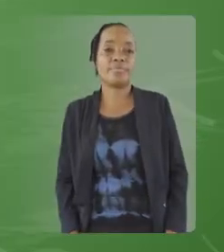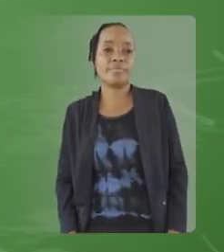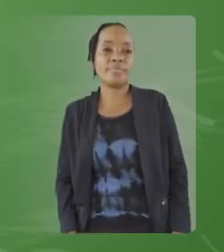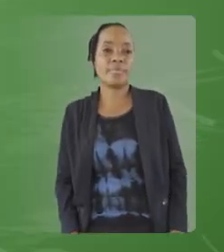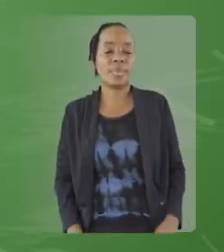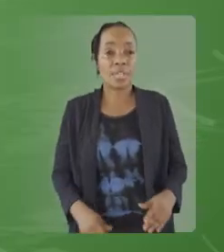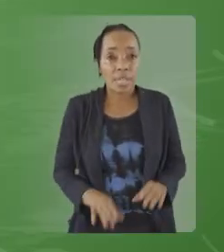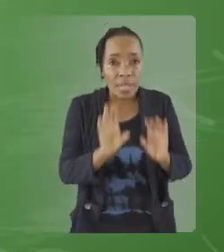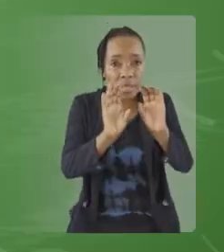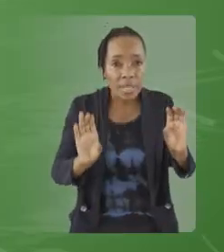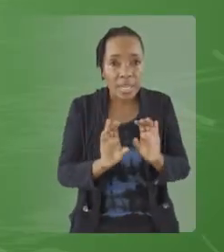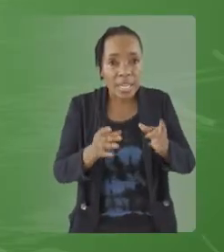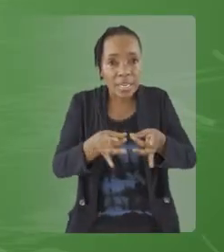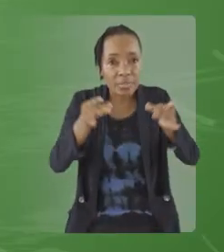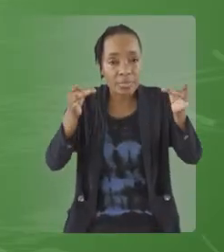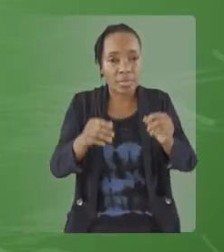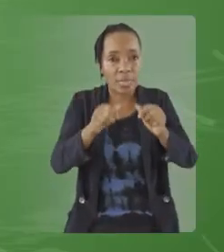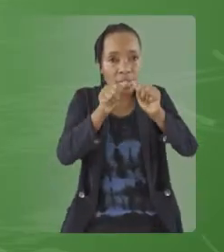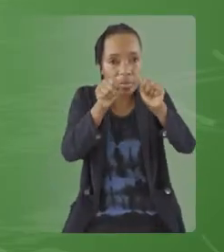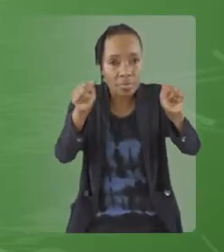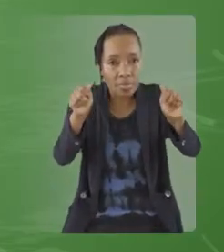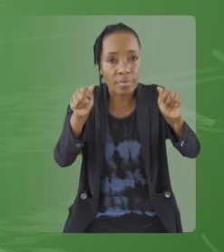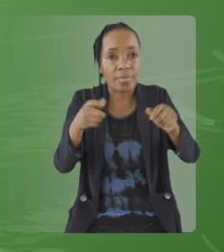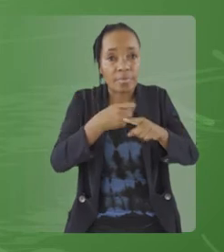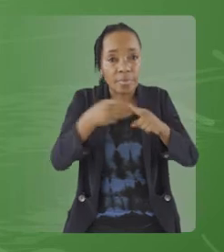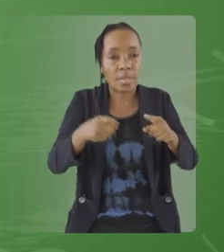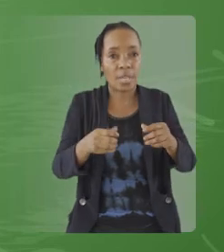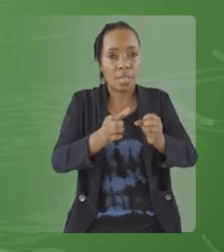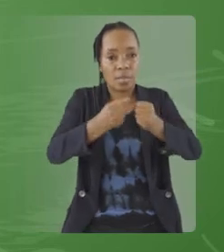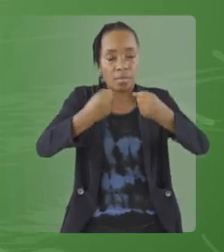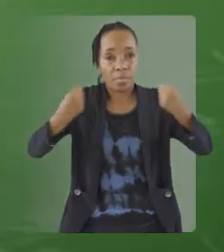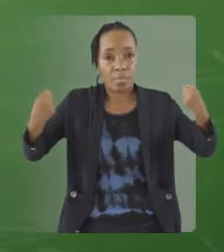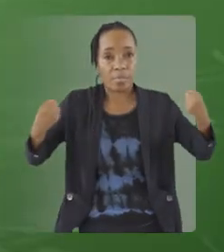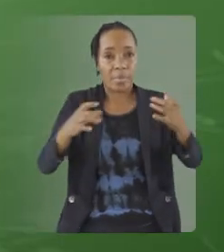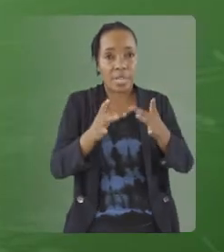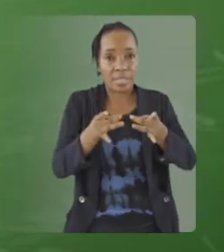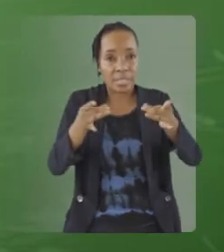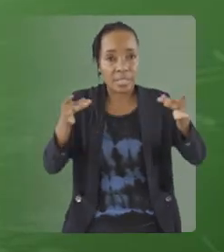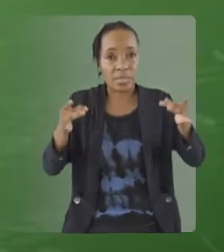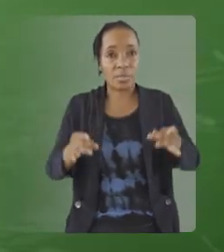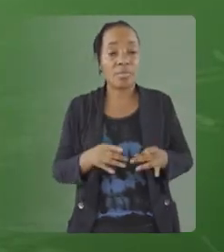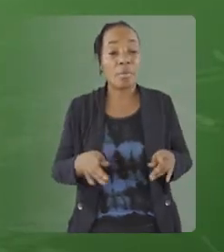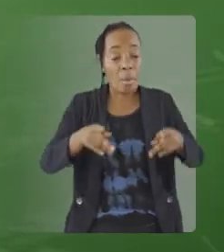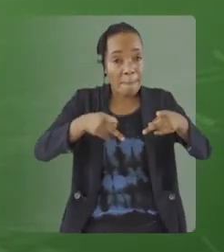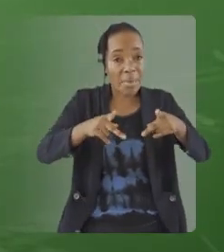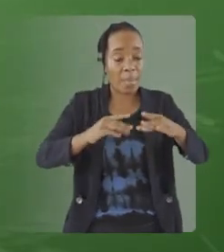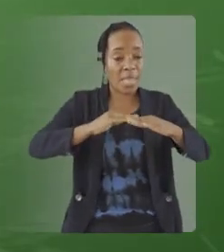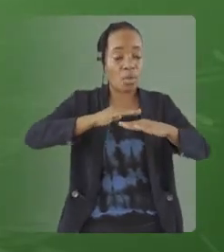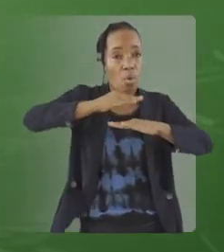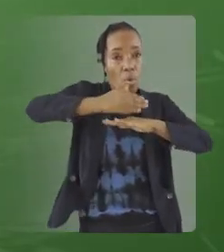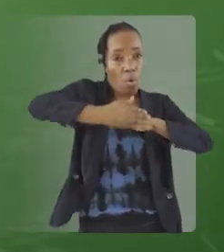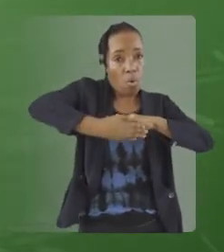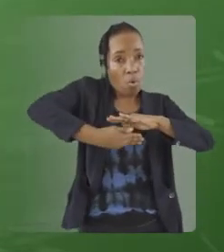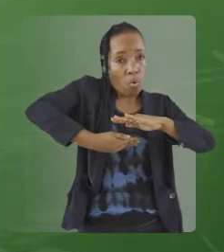La compresse, le sparadrap, la bande servent à protéger la